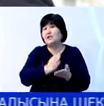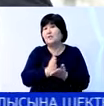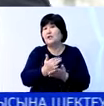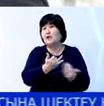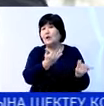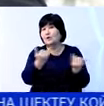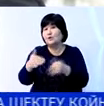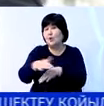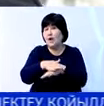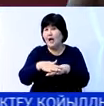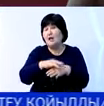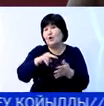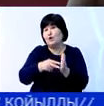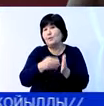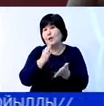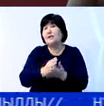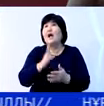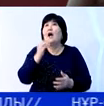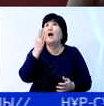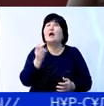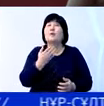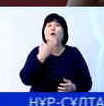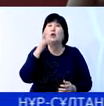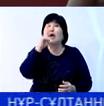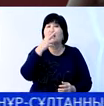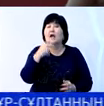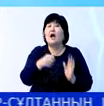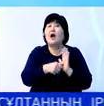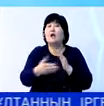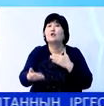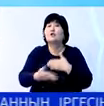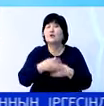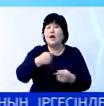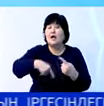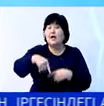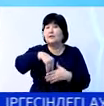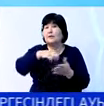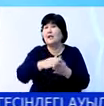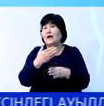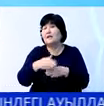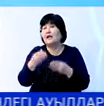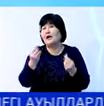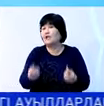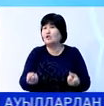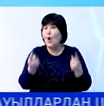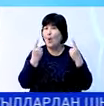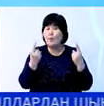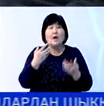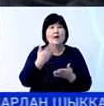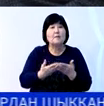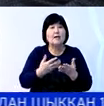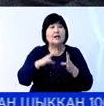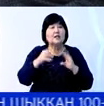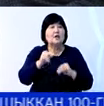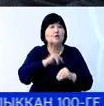қызмет көрсету бойынша жобаларымыз бар. Қармақшыда соңғы 2 жылда 600-ге жуық кәсіпкер тіркелген, салаға бөлінген қаржы да қомақты. Мәселен,